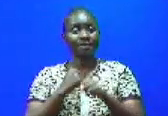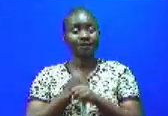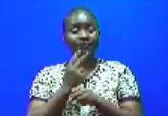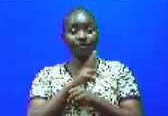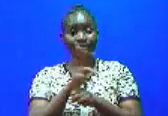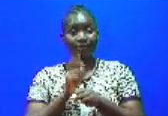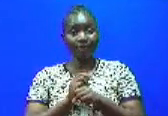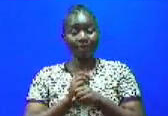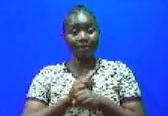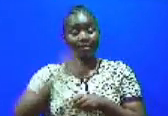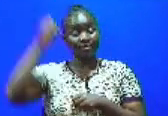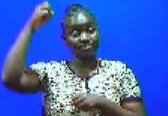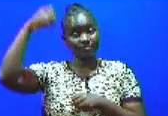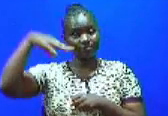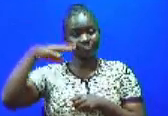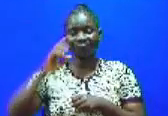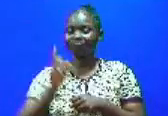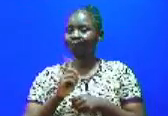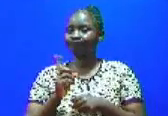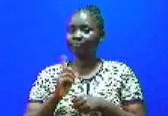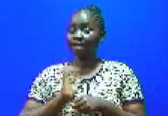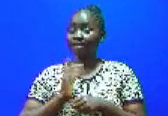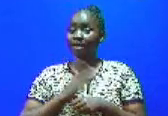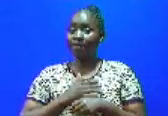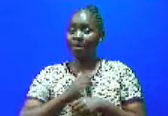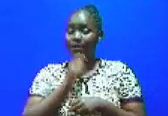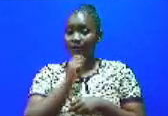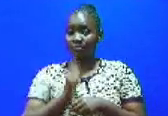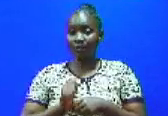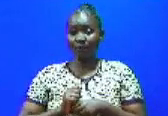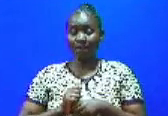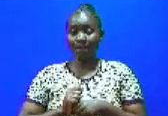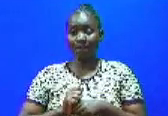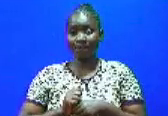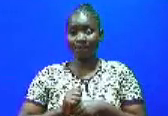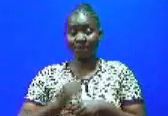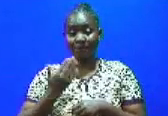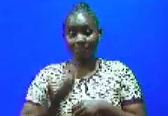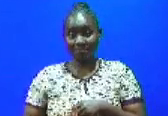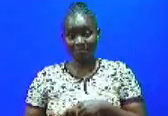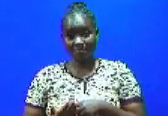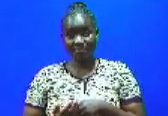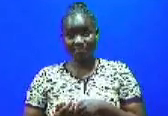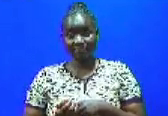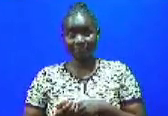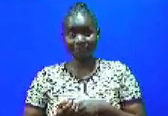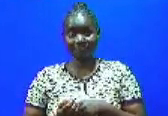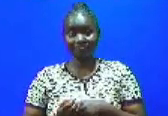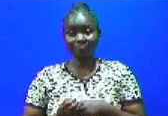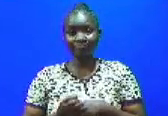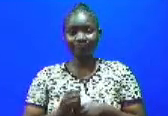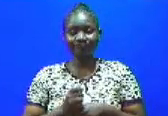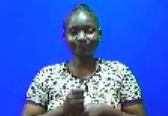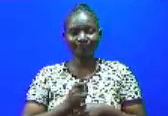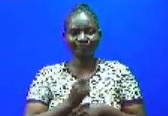restima abanda baito baka bati koruba ne boniga bakorore ribeja ribeje bya mo